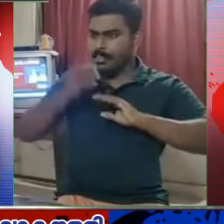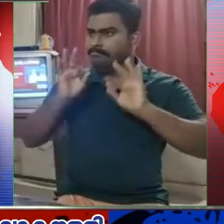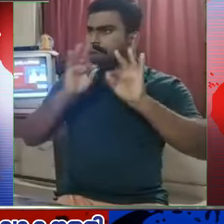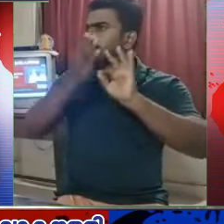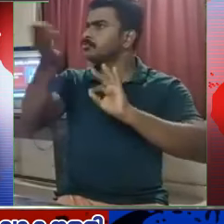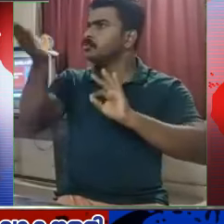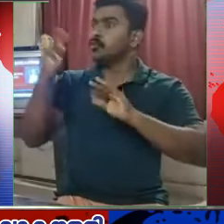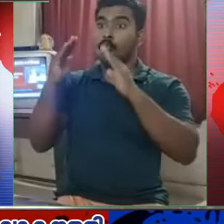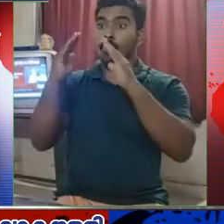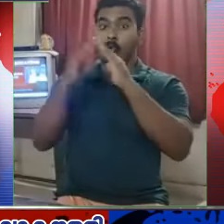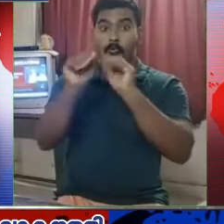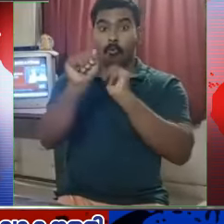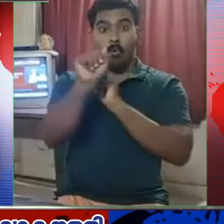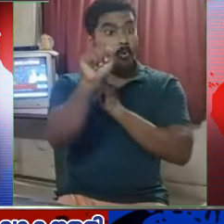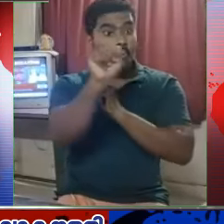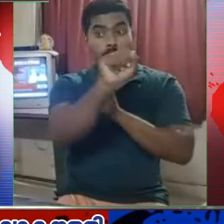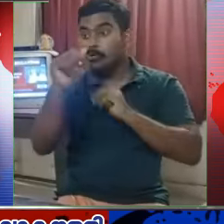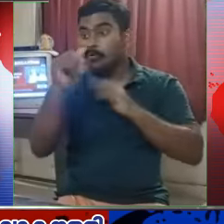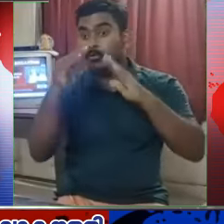അത്തരം മുൻകൈകൾ